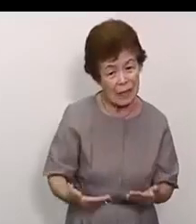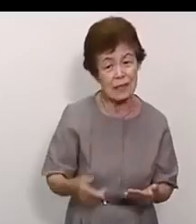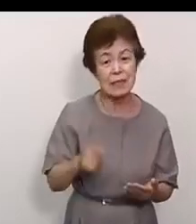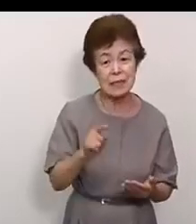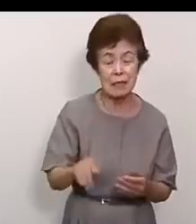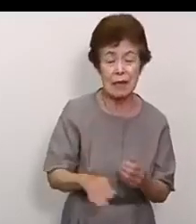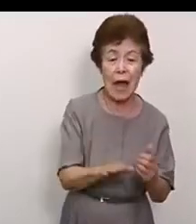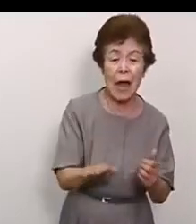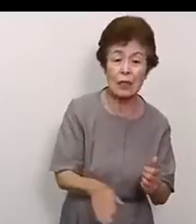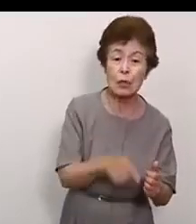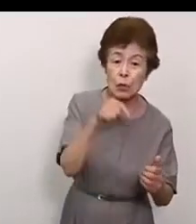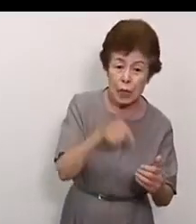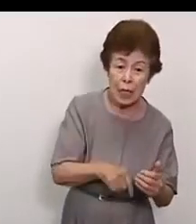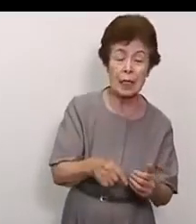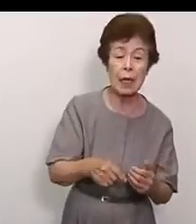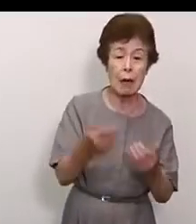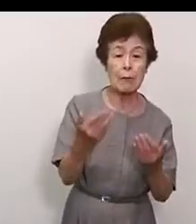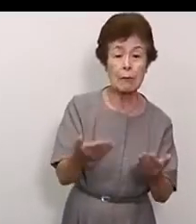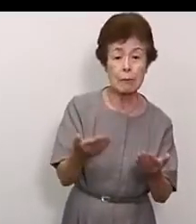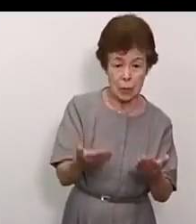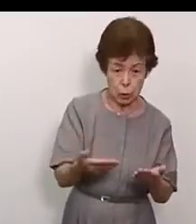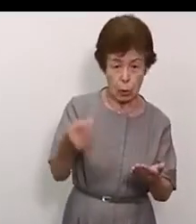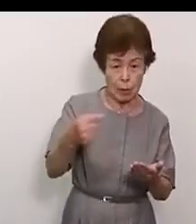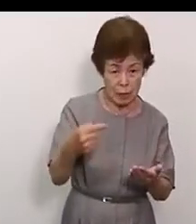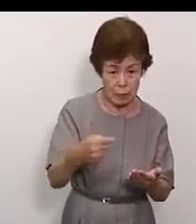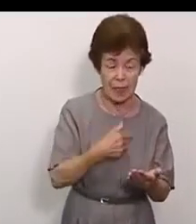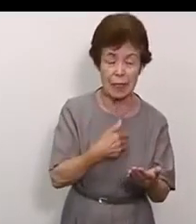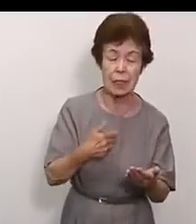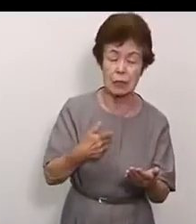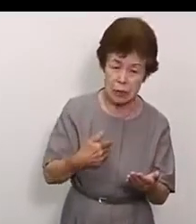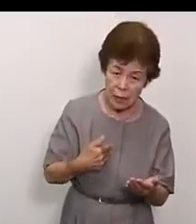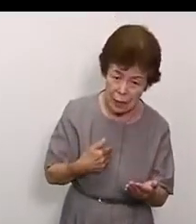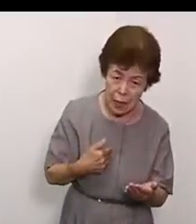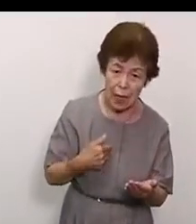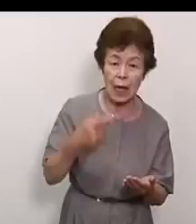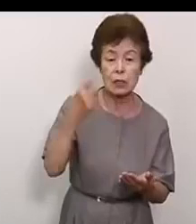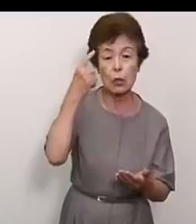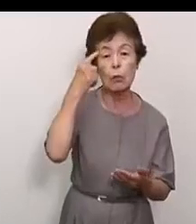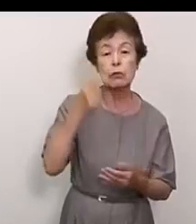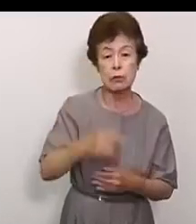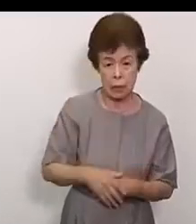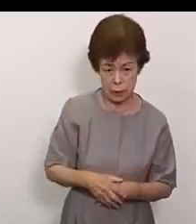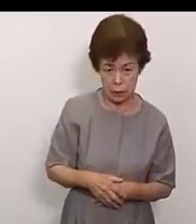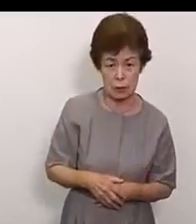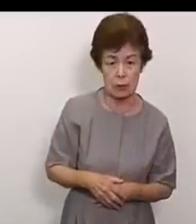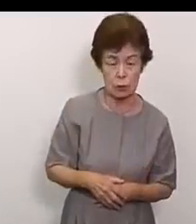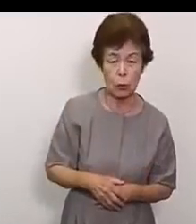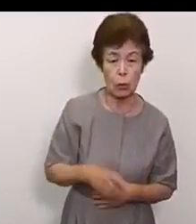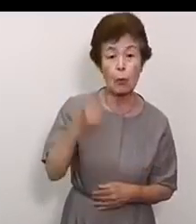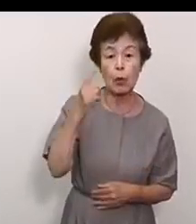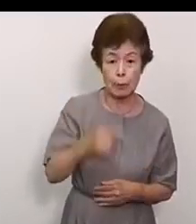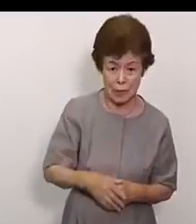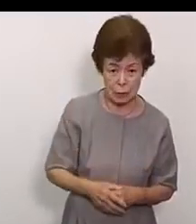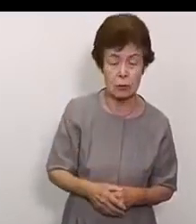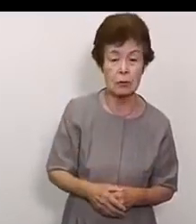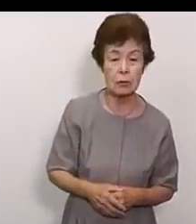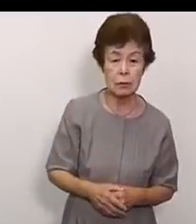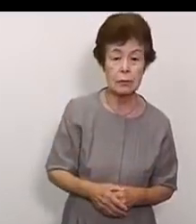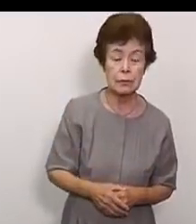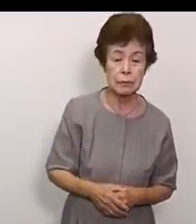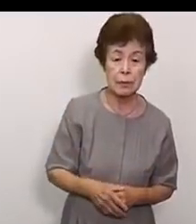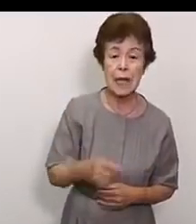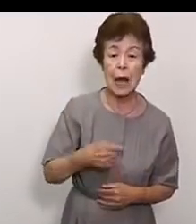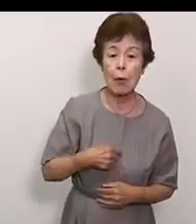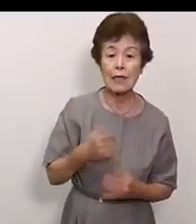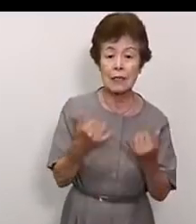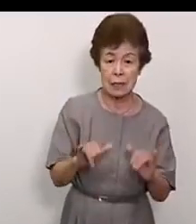の中で学びができるんだなっていうふうに思えるんじゃないかっていうふうに思います。そして、児童相談所なんですけど、私たち